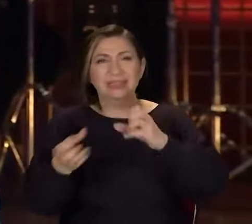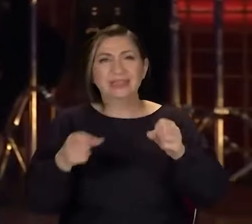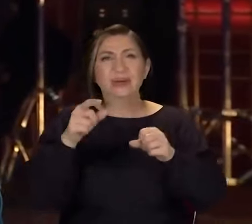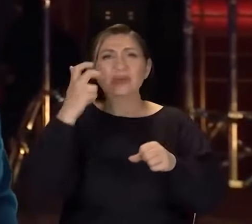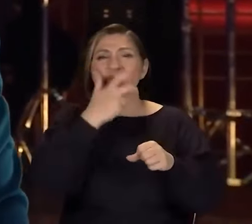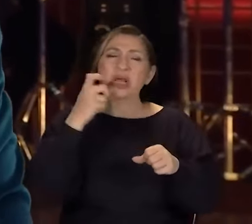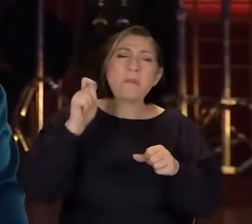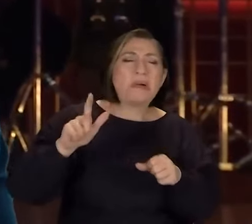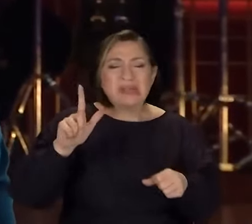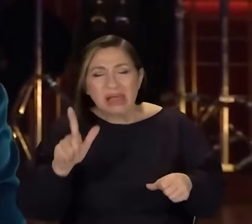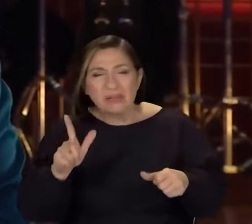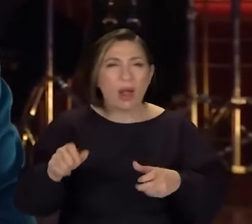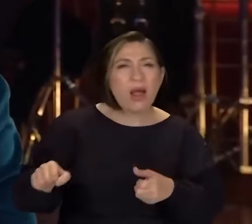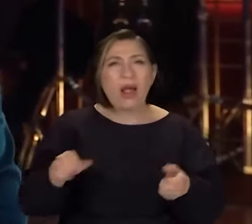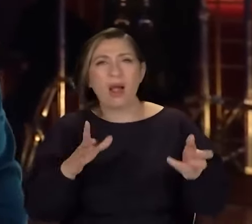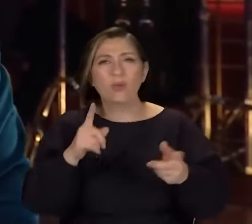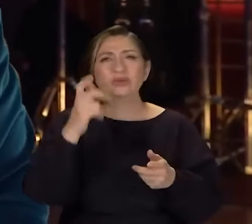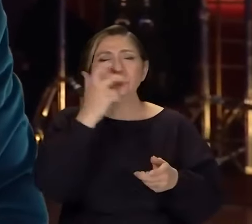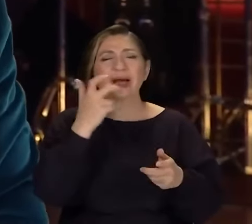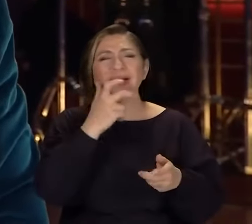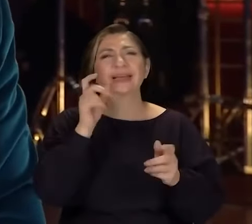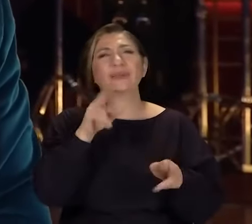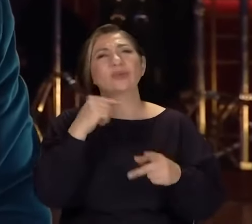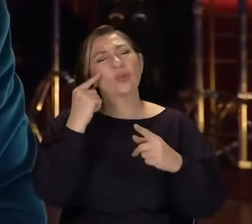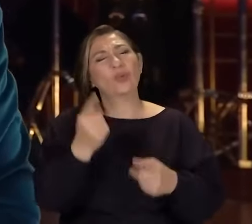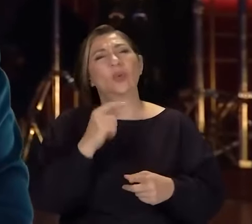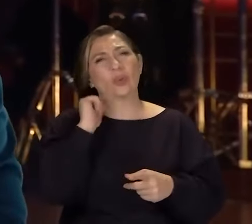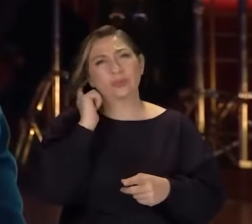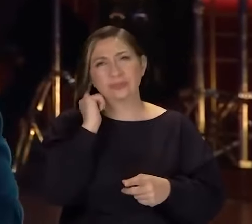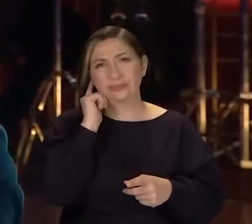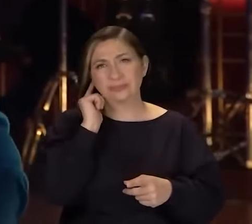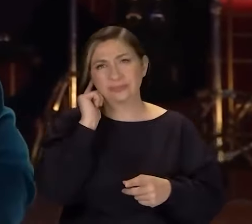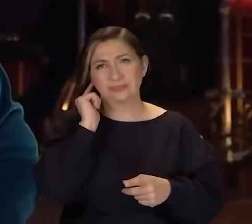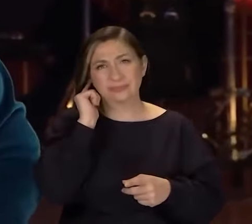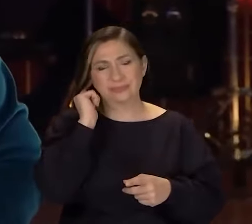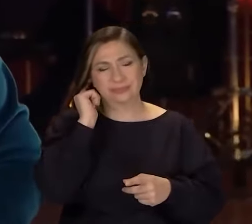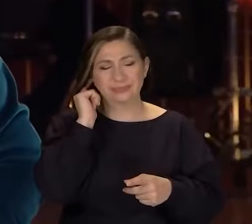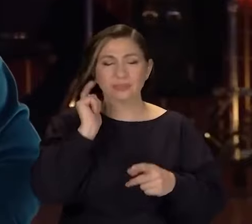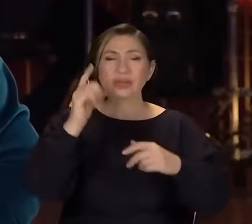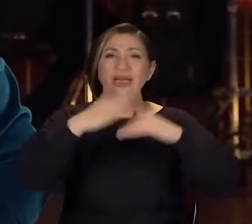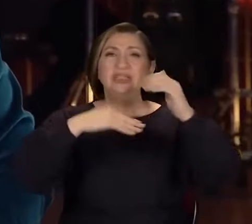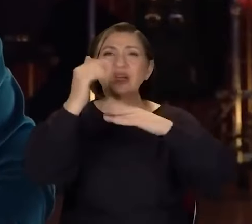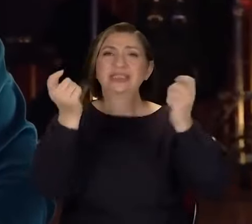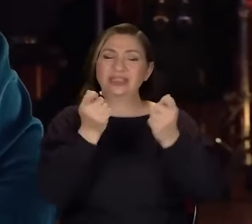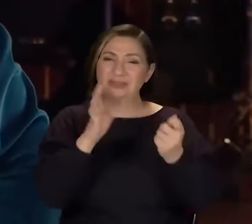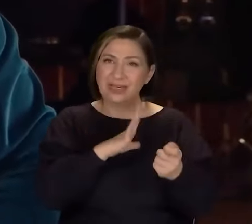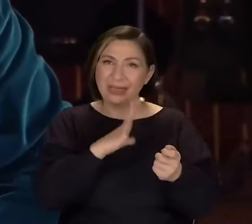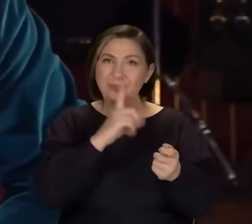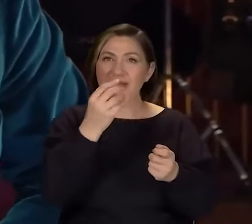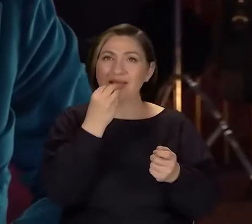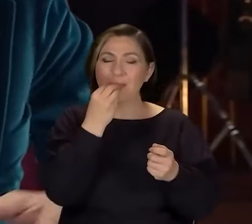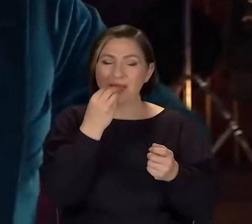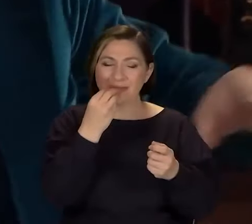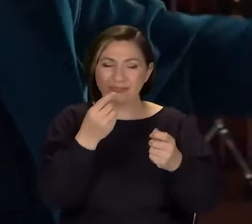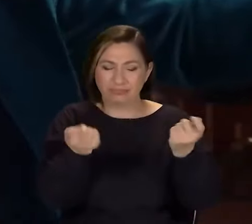de bir şarkı yapmamız icap etti filan gibi mesleğe girmiş, konuya girmiş arkadaşlar gibi. Mesela burada inşaat işlerimiz vardı. İşte bir yeme